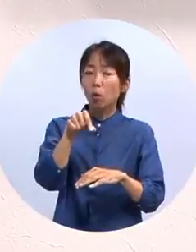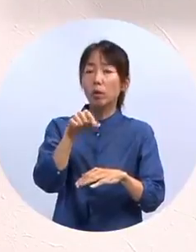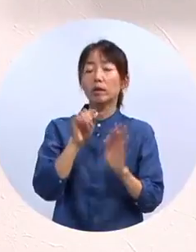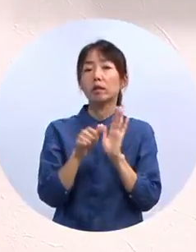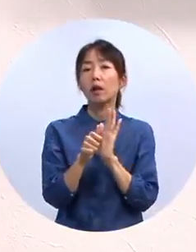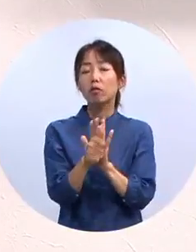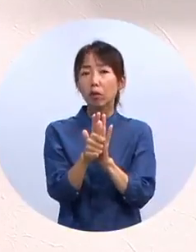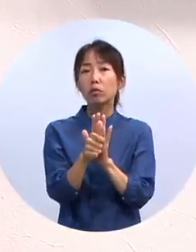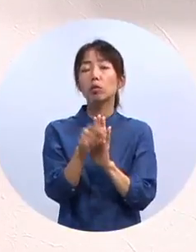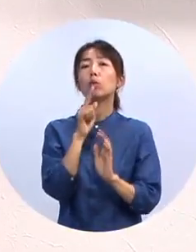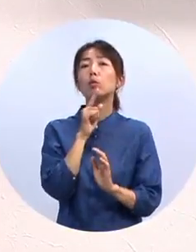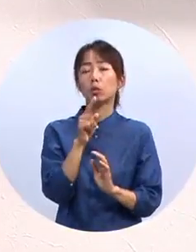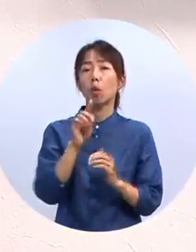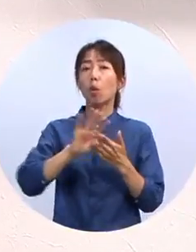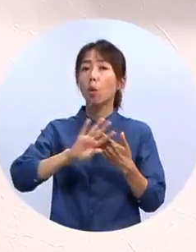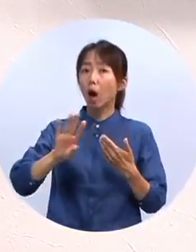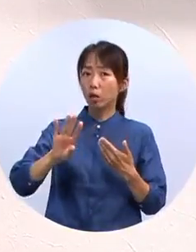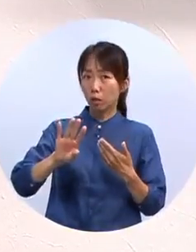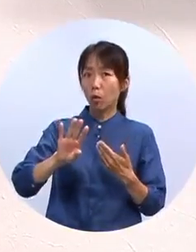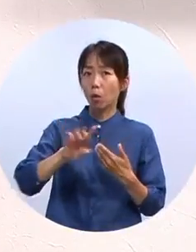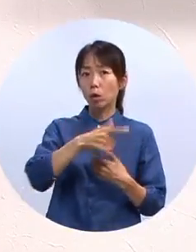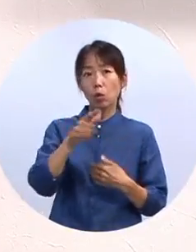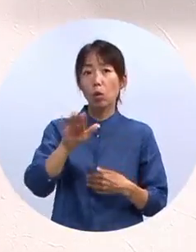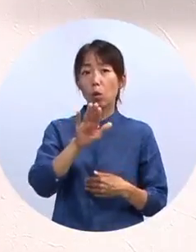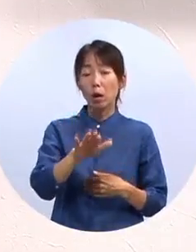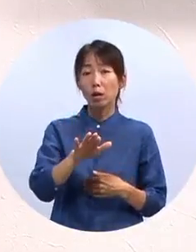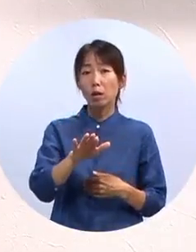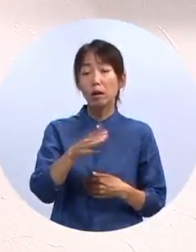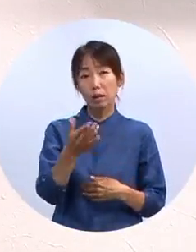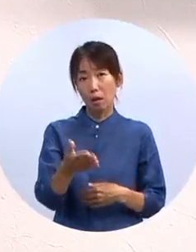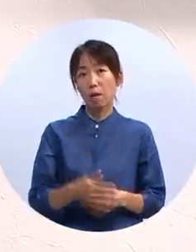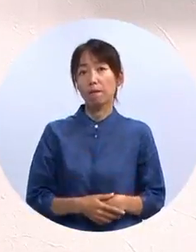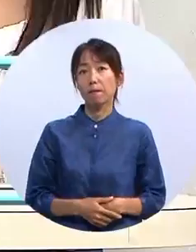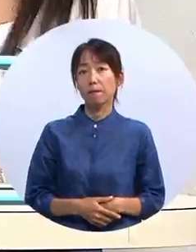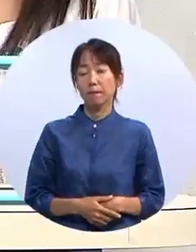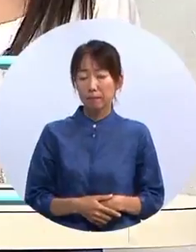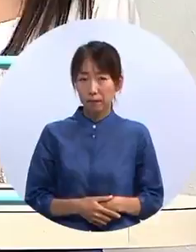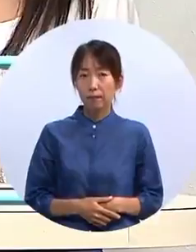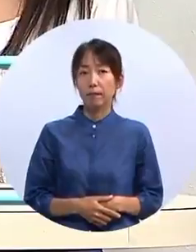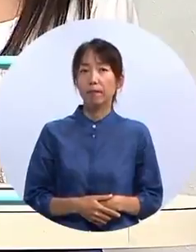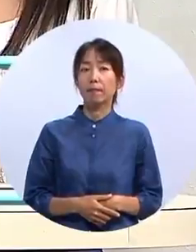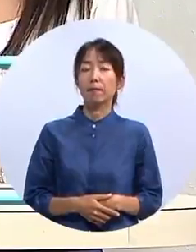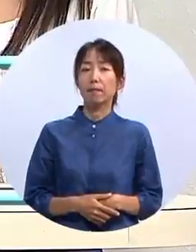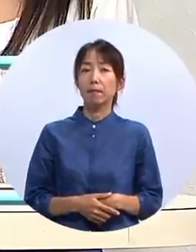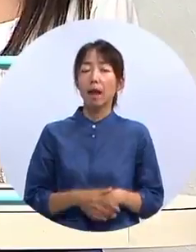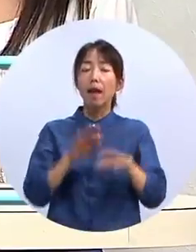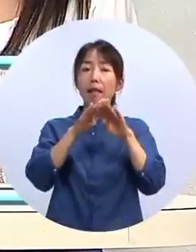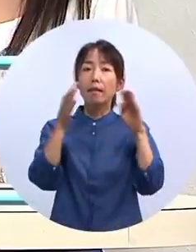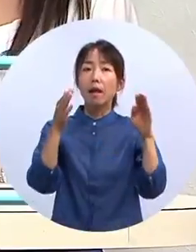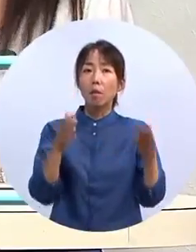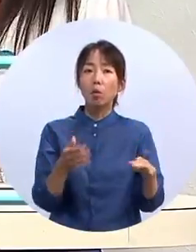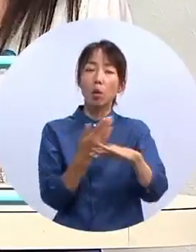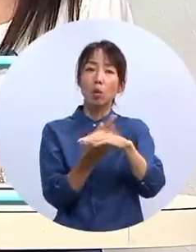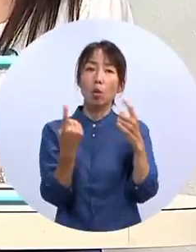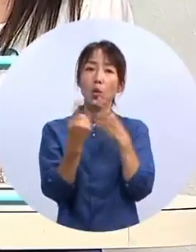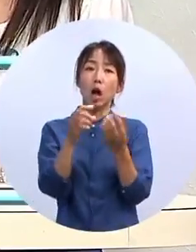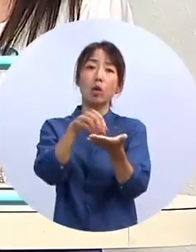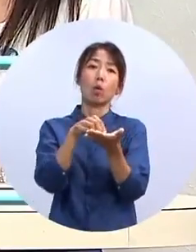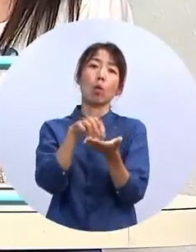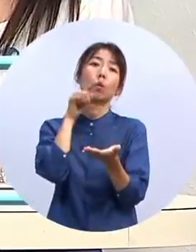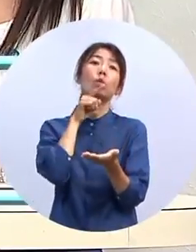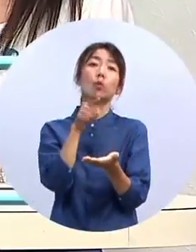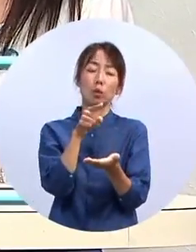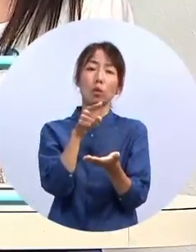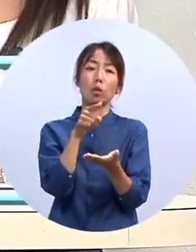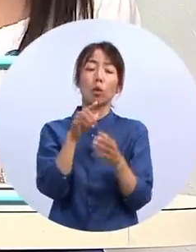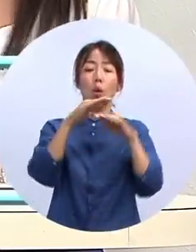は、緑のカーテンだけでなくいろいろなものが考えられそうですね。 はい、この建物緑化賞は屋上緑化、